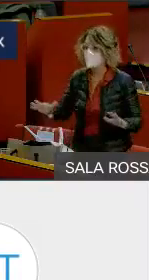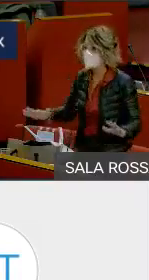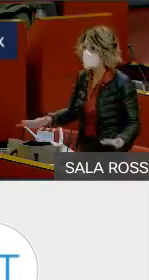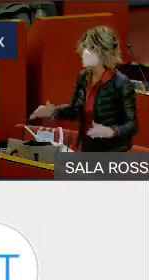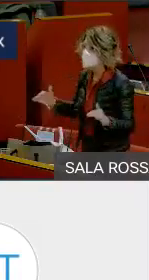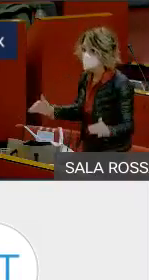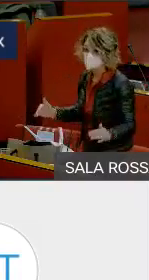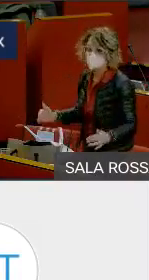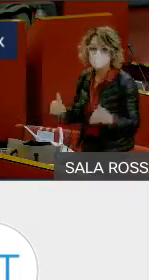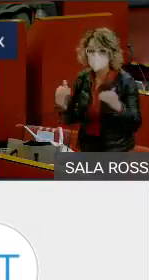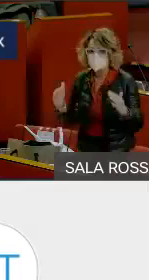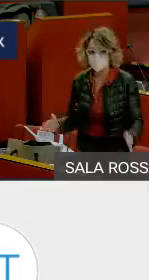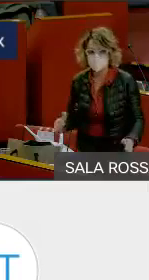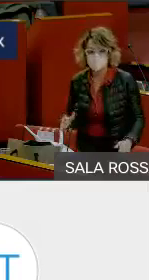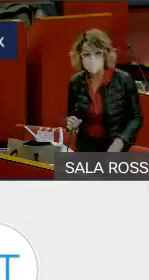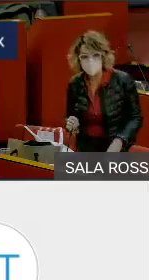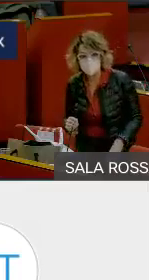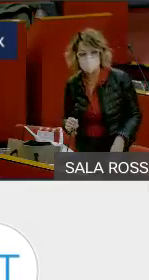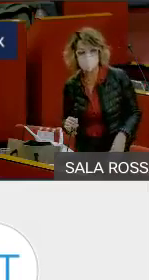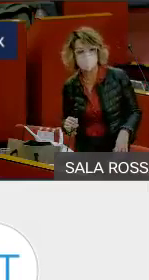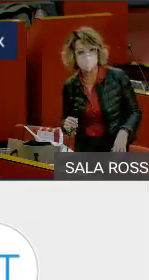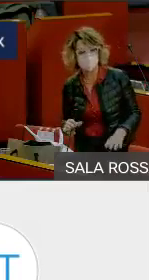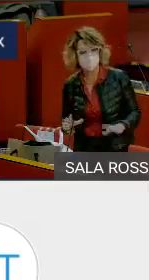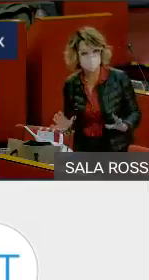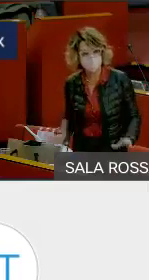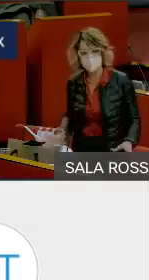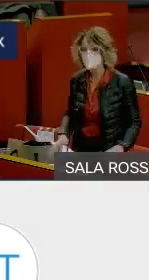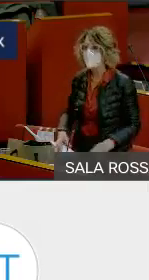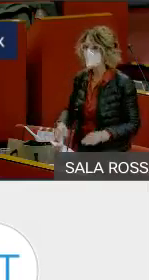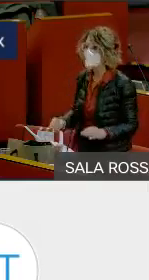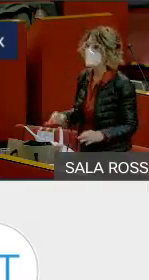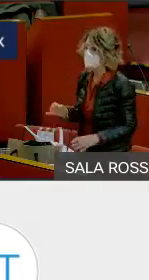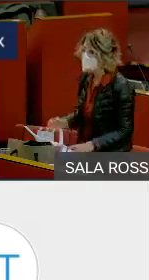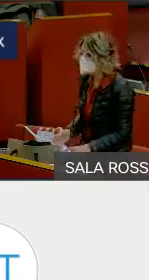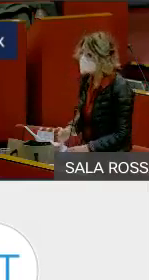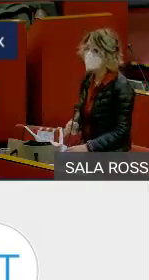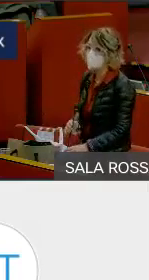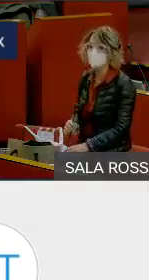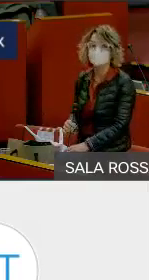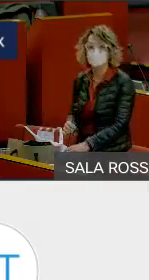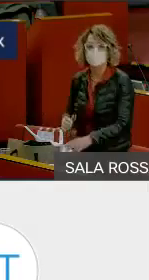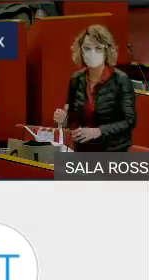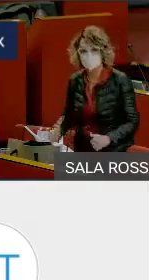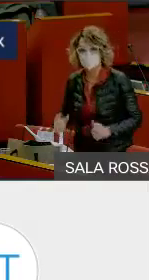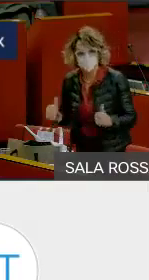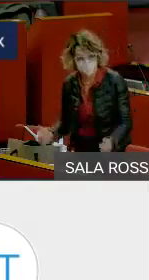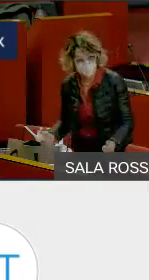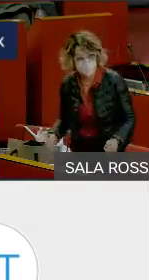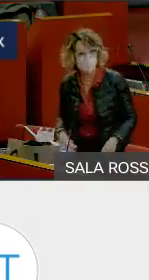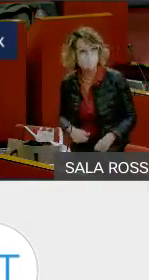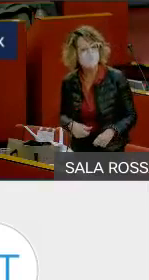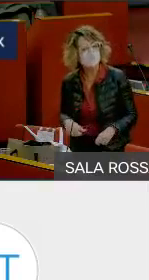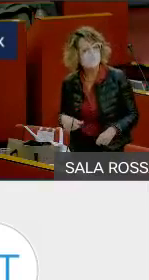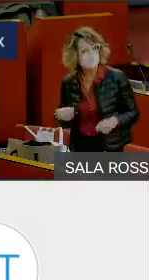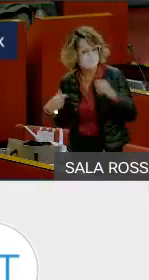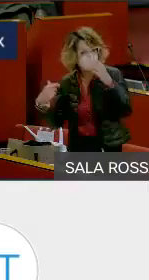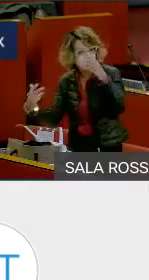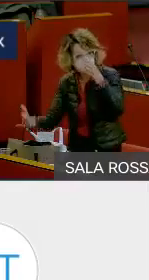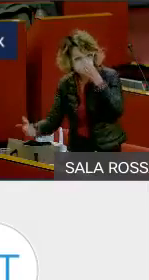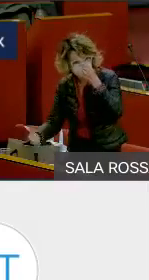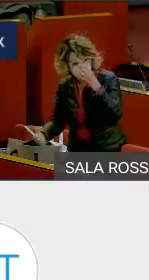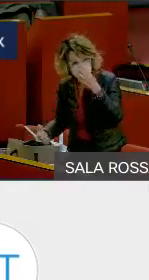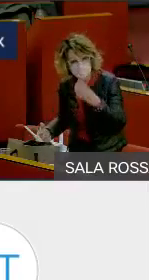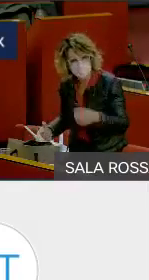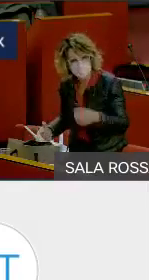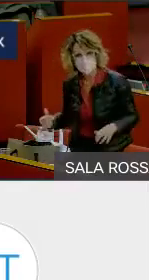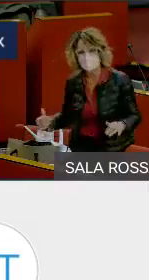ma in mostra e ha dimostrato in tutta una serie di vostre operazioni il fallimento di quella che voi chiamate partecipazione e chiamavate